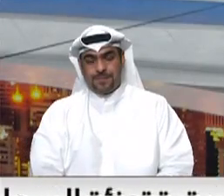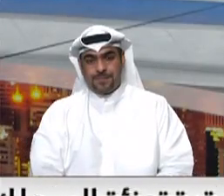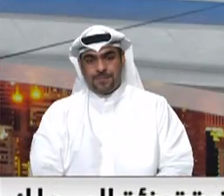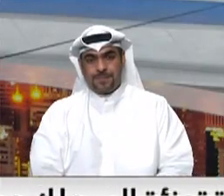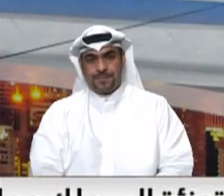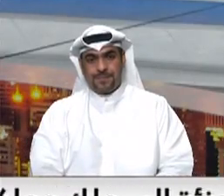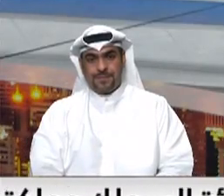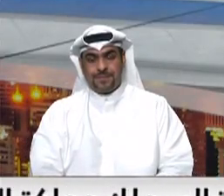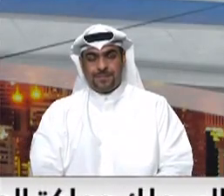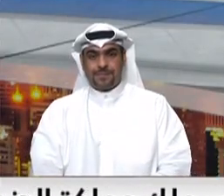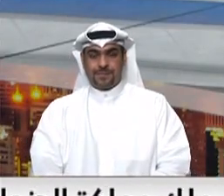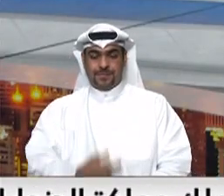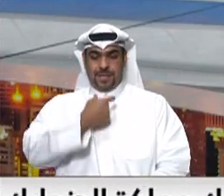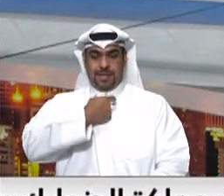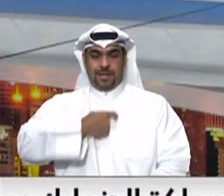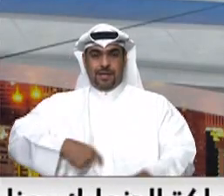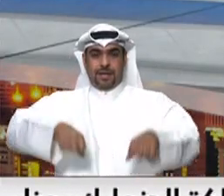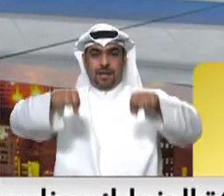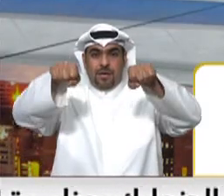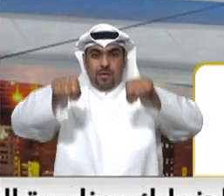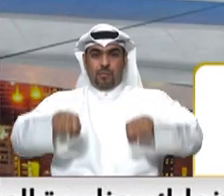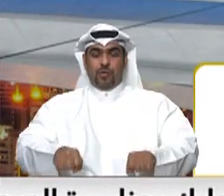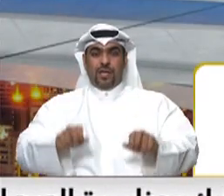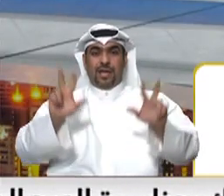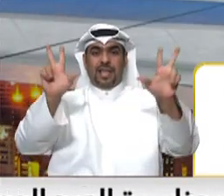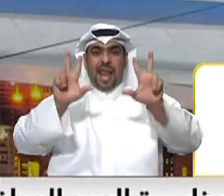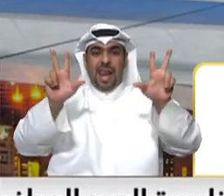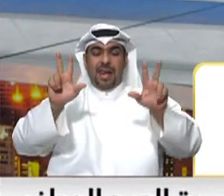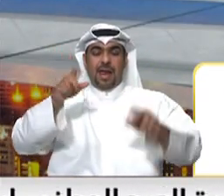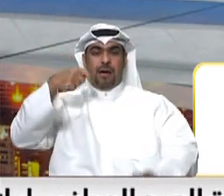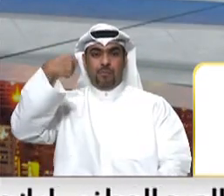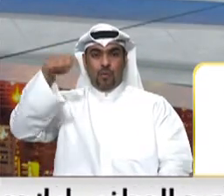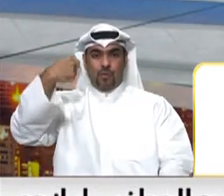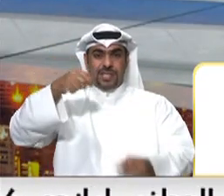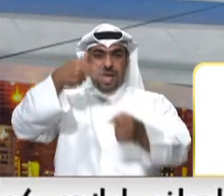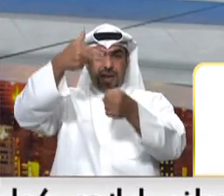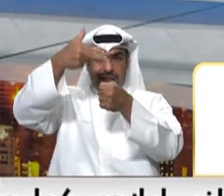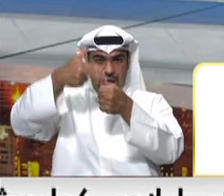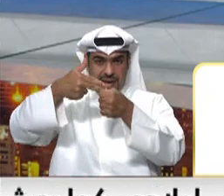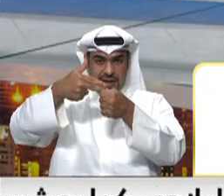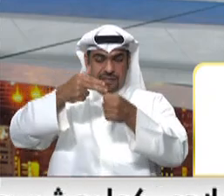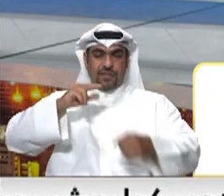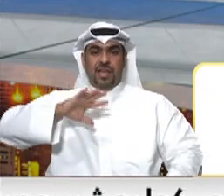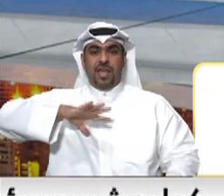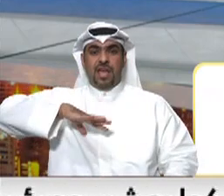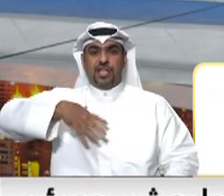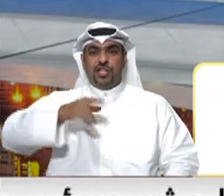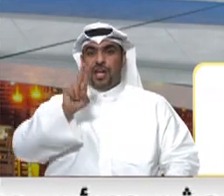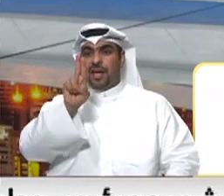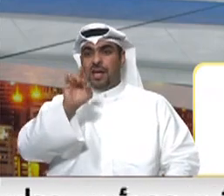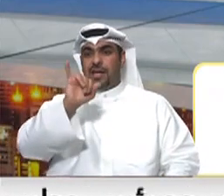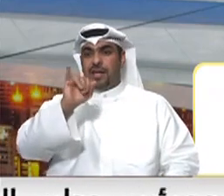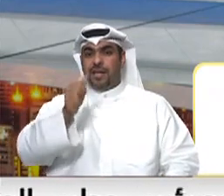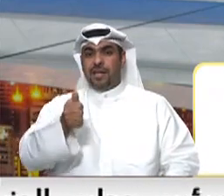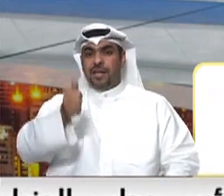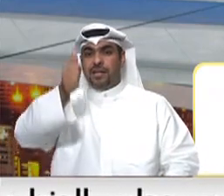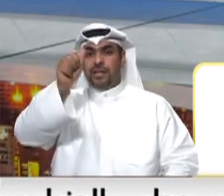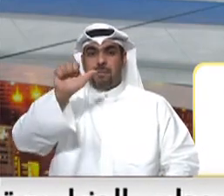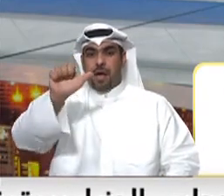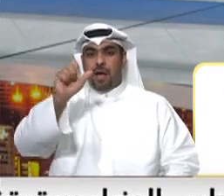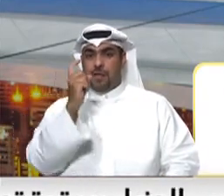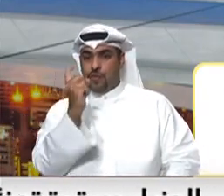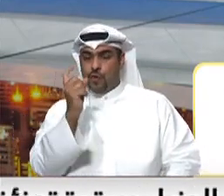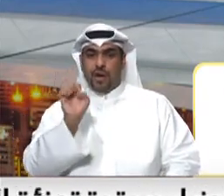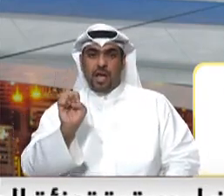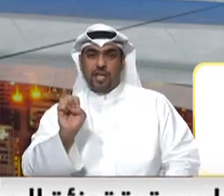قالت مديره العلاقات العامه والاعلام البترولي في وزاره النفط الشيخه تماضر خالد الاحمد الصباح